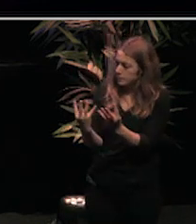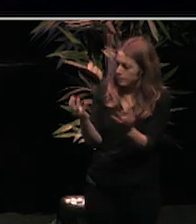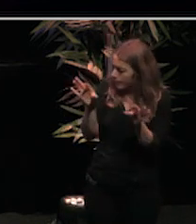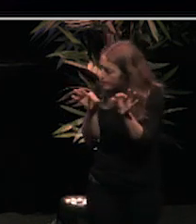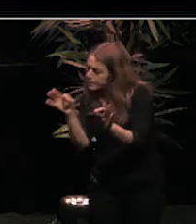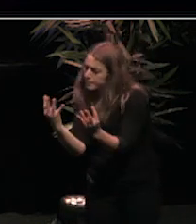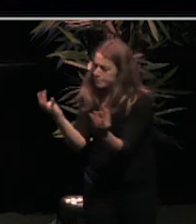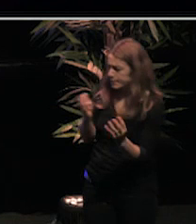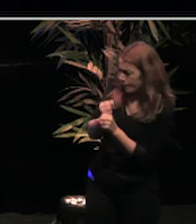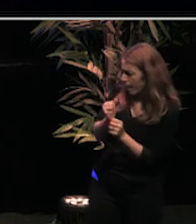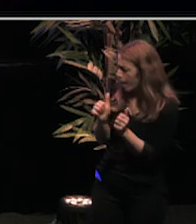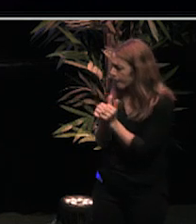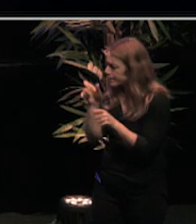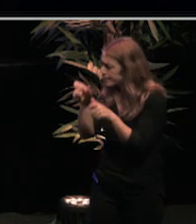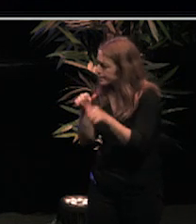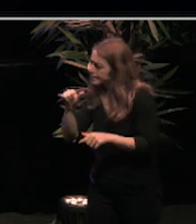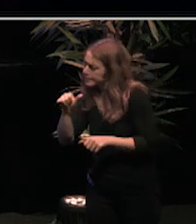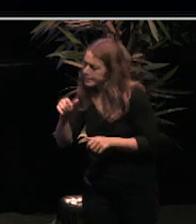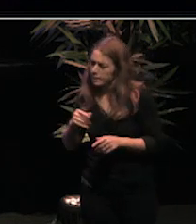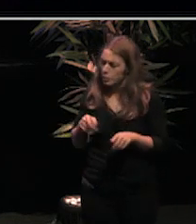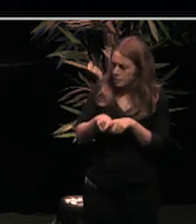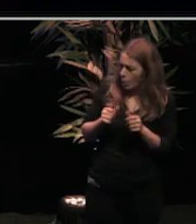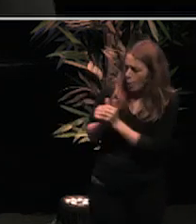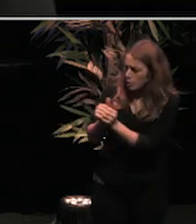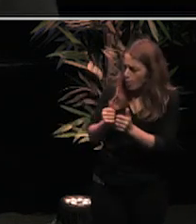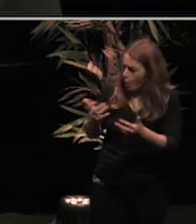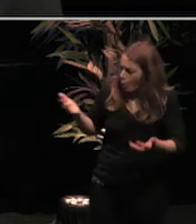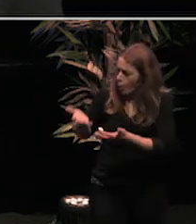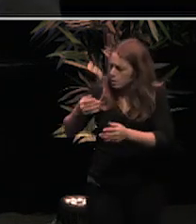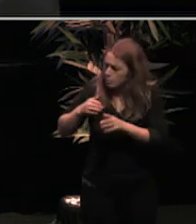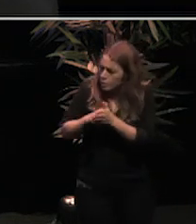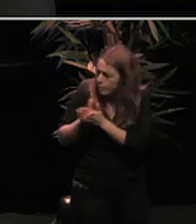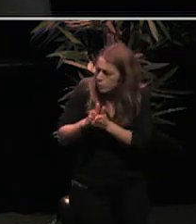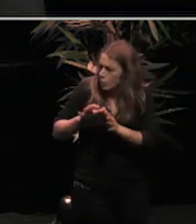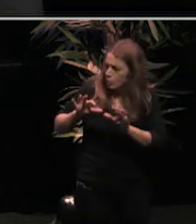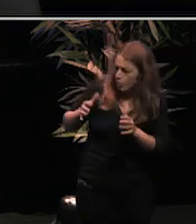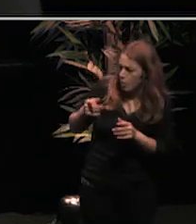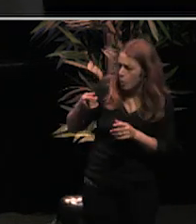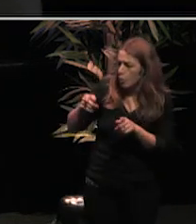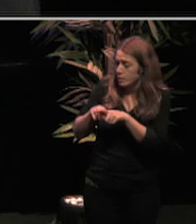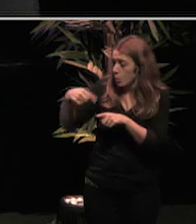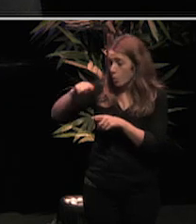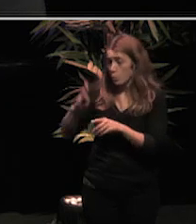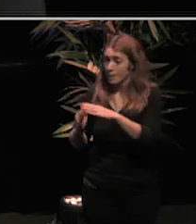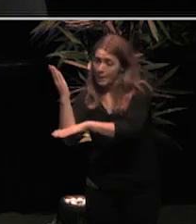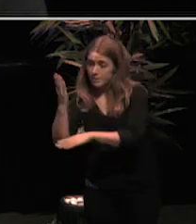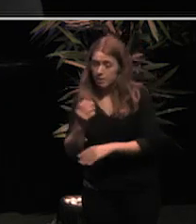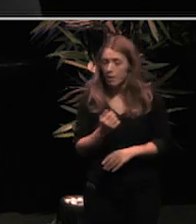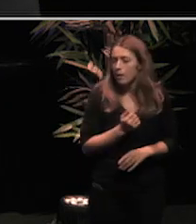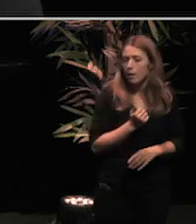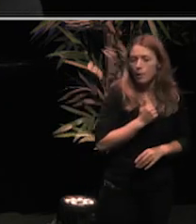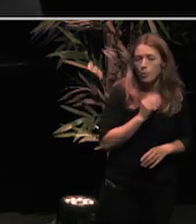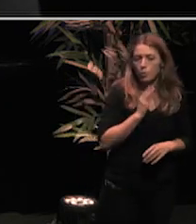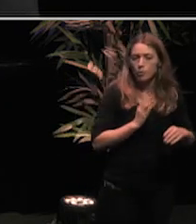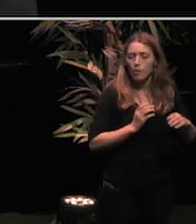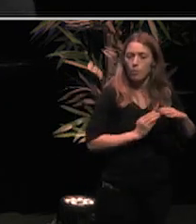qui on va travailler, quelle motivation on va leur donner pour aussi qu'eux puissent se dépasser. Parce que si moi, je veux me dépasser sur l'eau, il faut qu'aussi